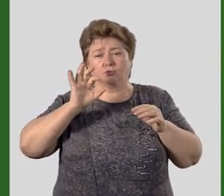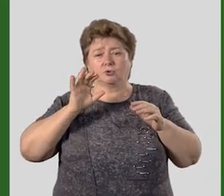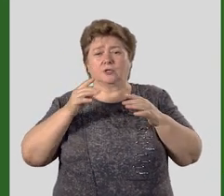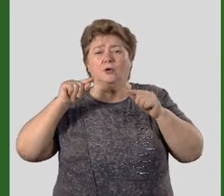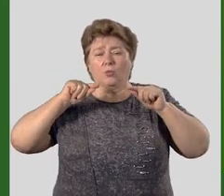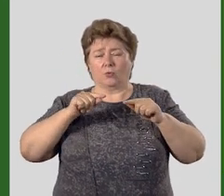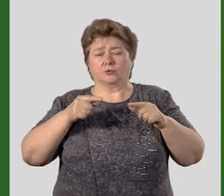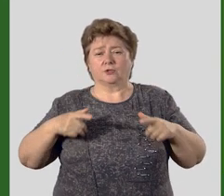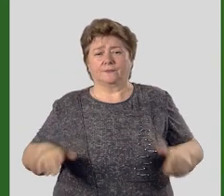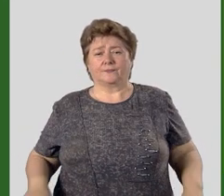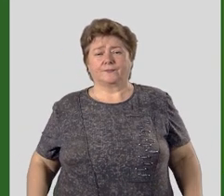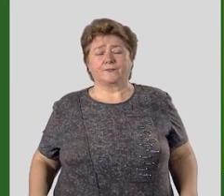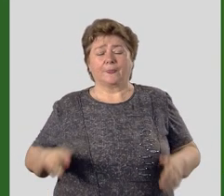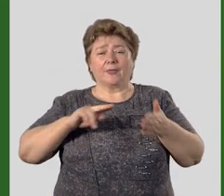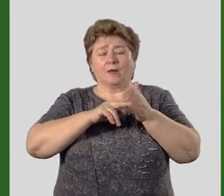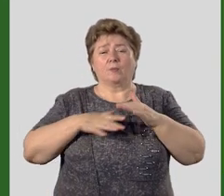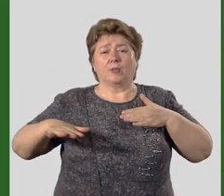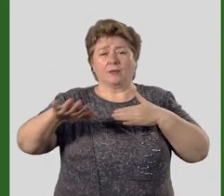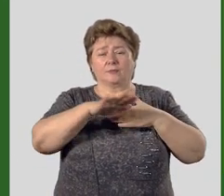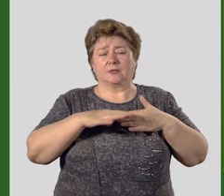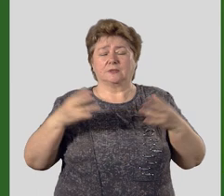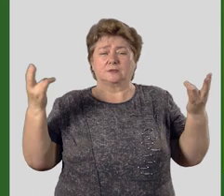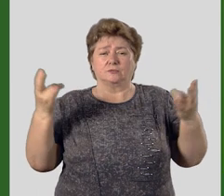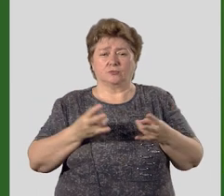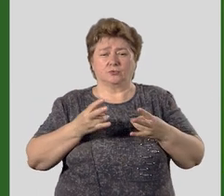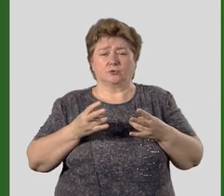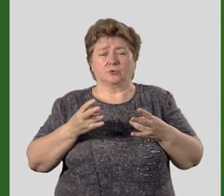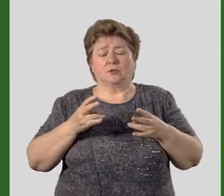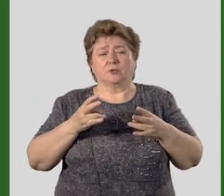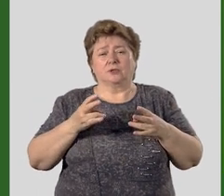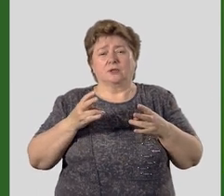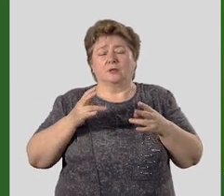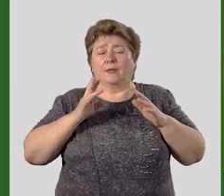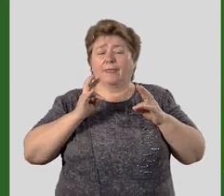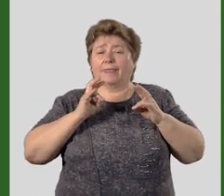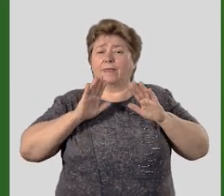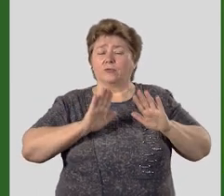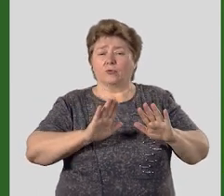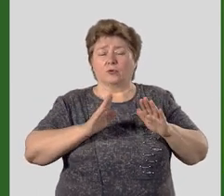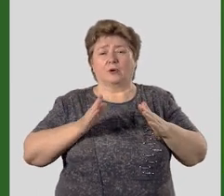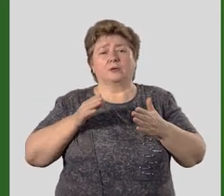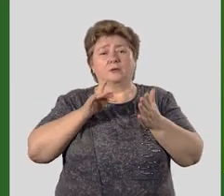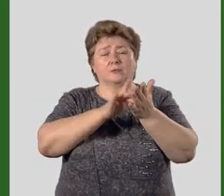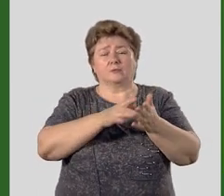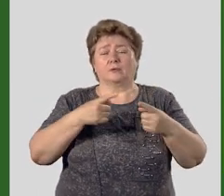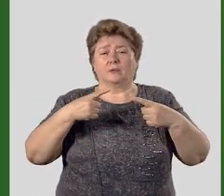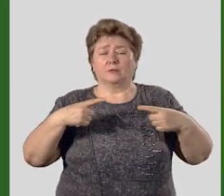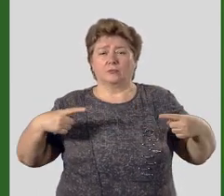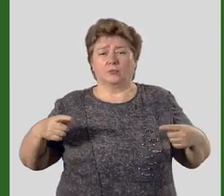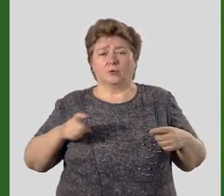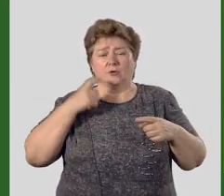точки. План местности необходим не только для путешествия, но и для